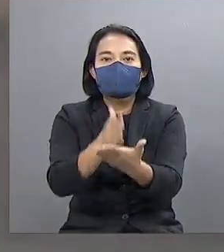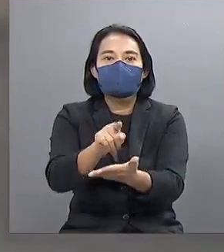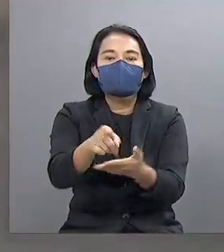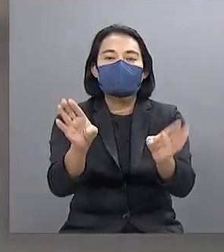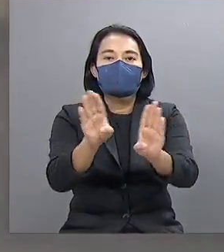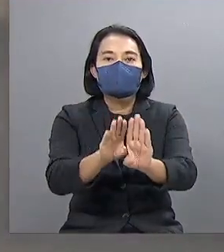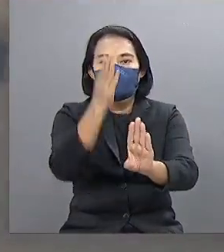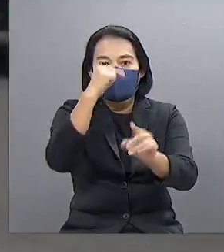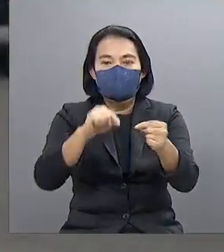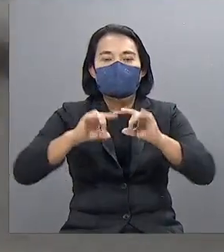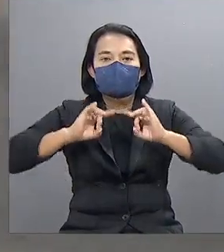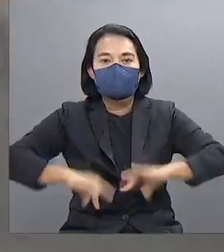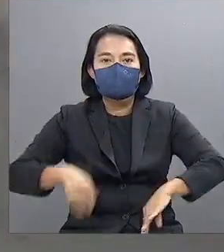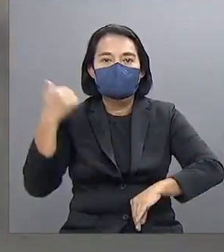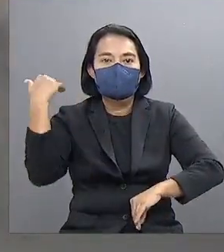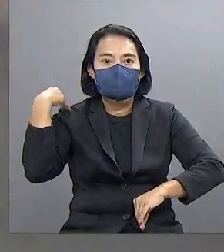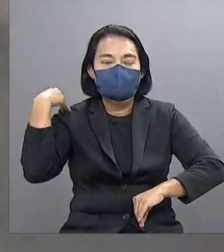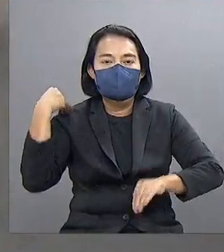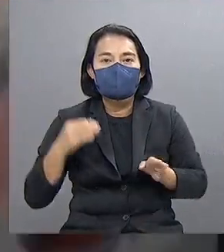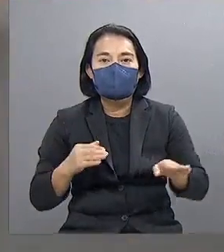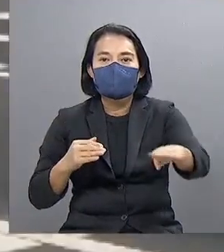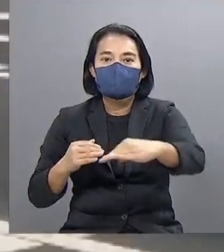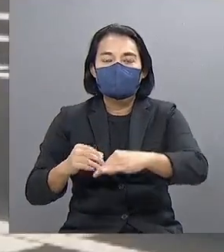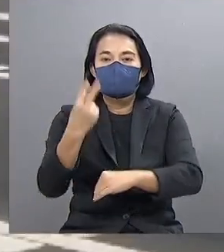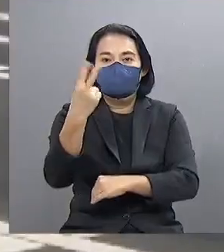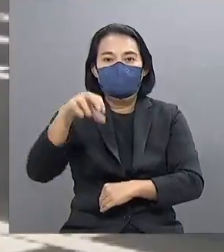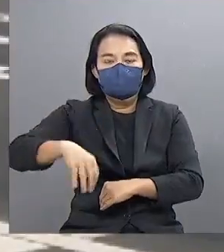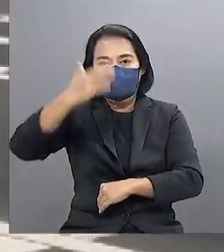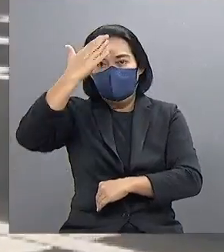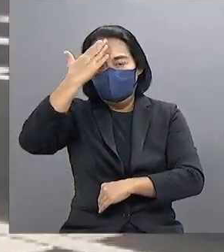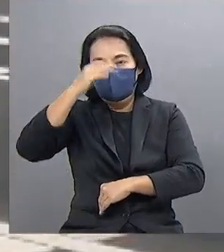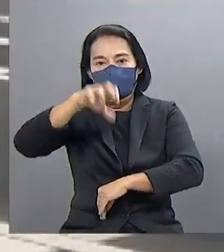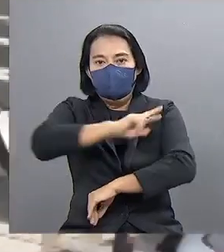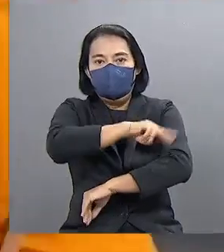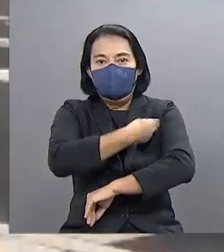2จุดหลักนะคะก็คือบริเวณหน้าโรงพยาบาลนางรองแล้วก็